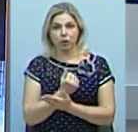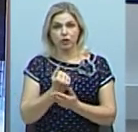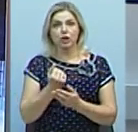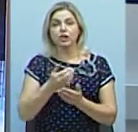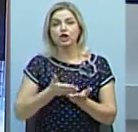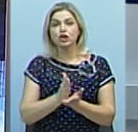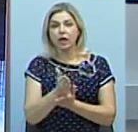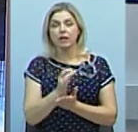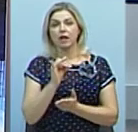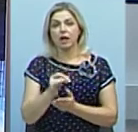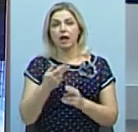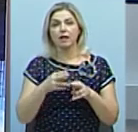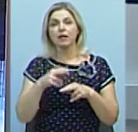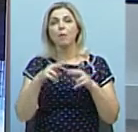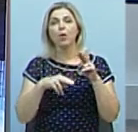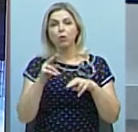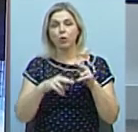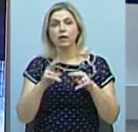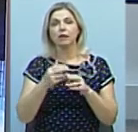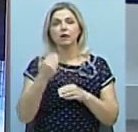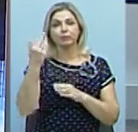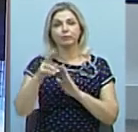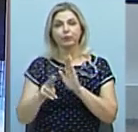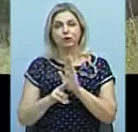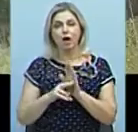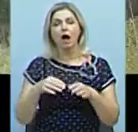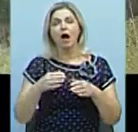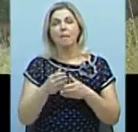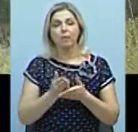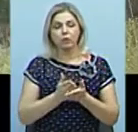Споруда знаходиться на балансі служби автомобільних доріг.